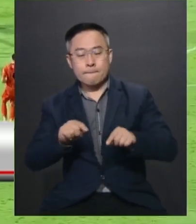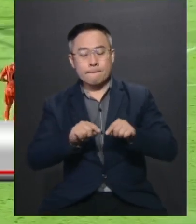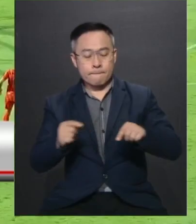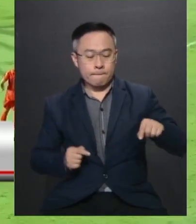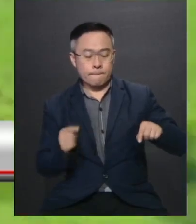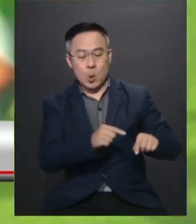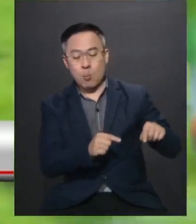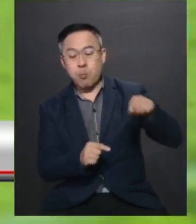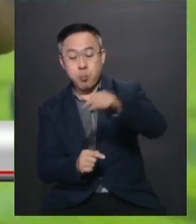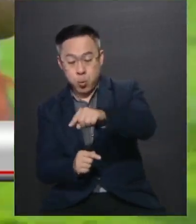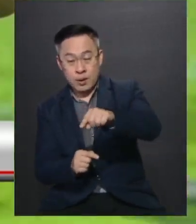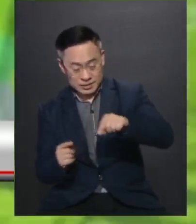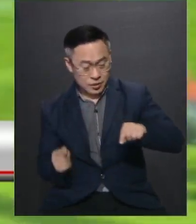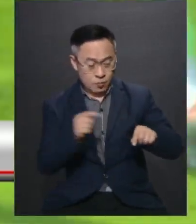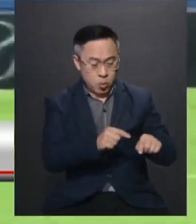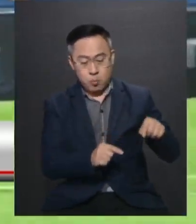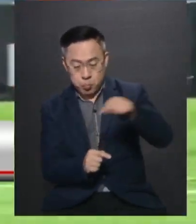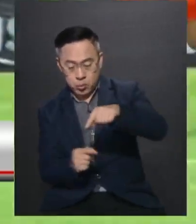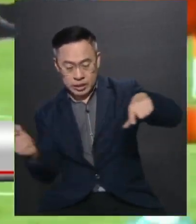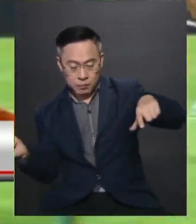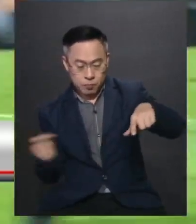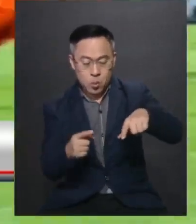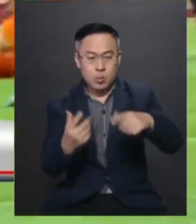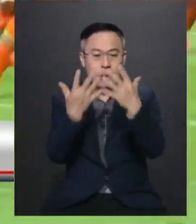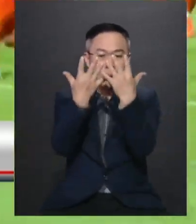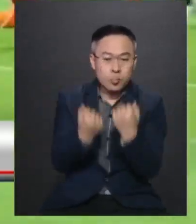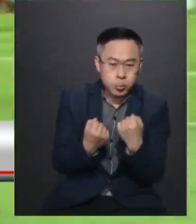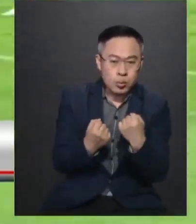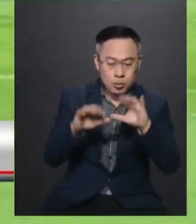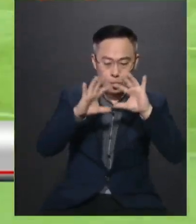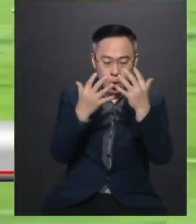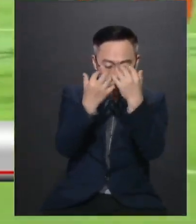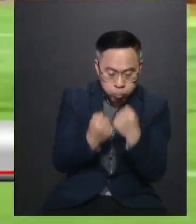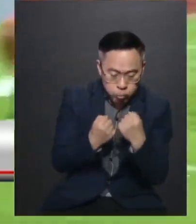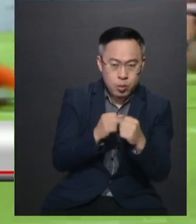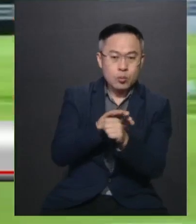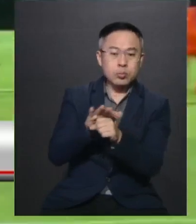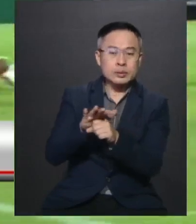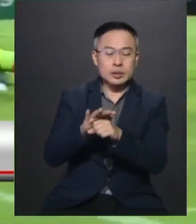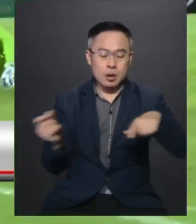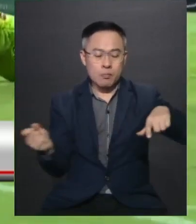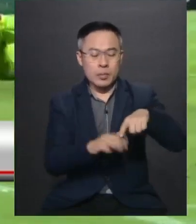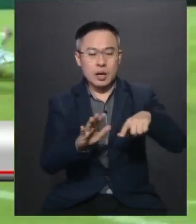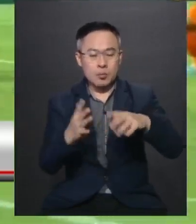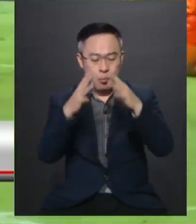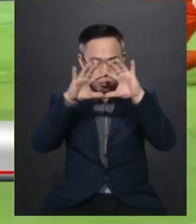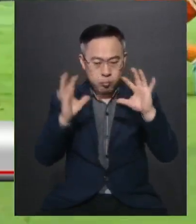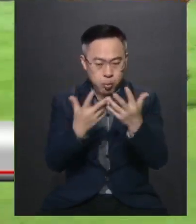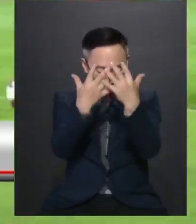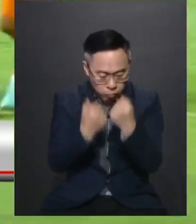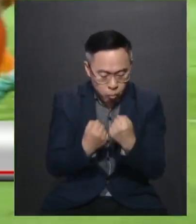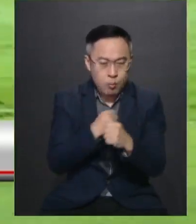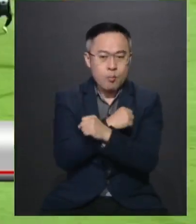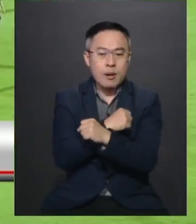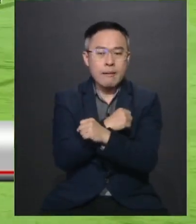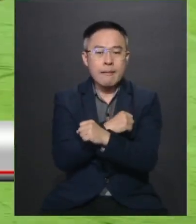นะคะล็อกเข้าสายก่อนแต่เน้นๆแต่ว่าบอลมันไปตรงตัวของพี่สานค่ะนี่นะคะแปลเข้าไปจบครึ่งแรก